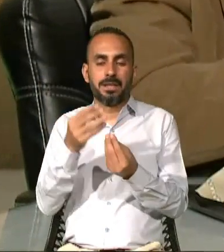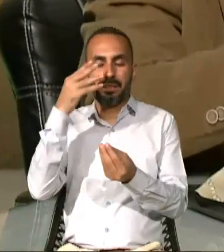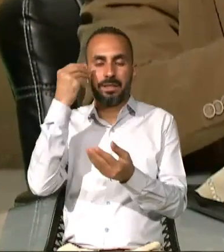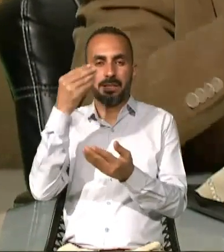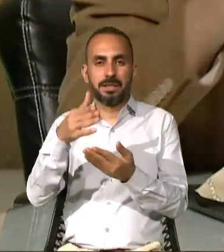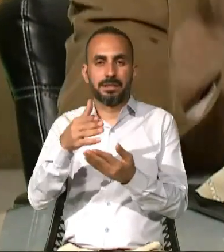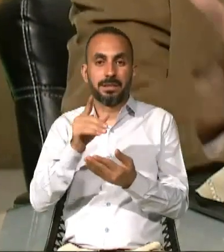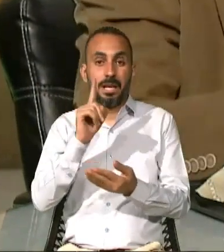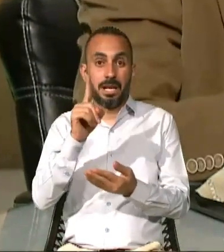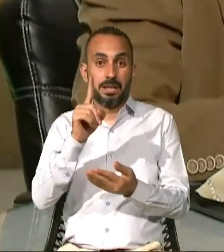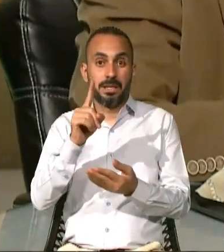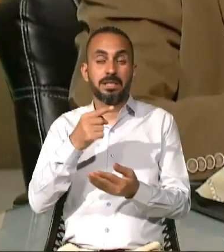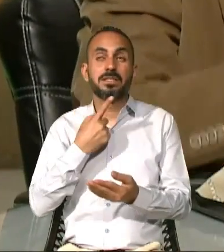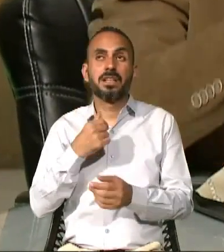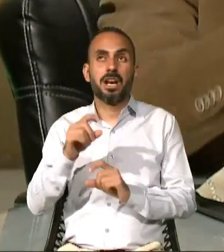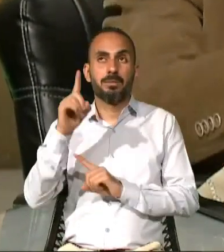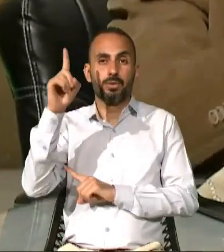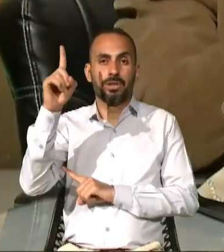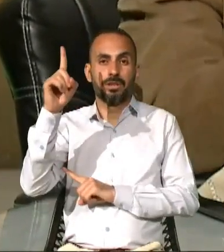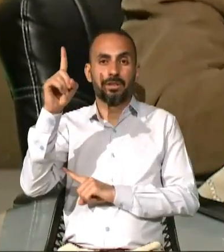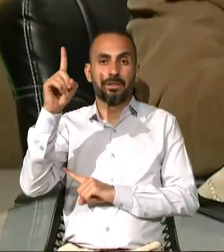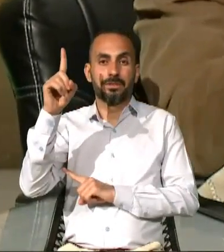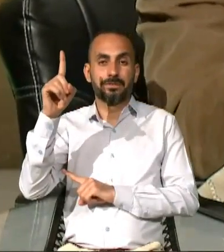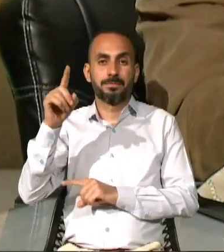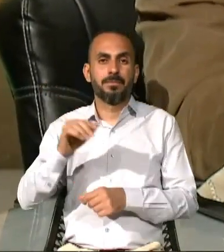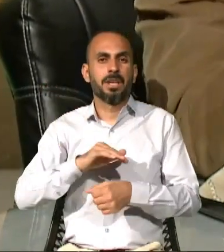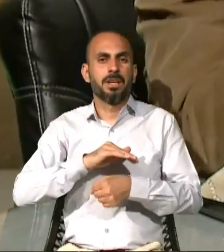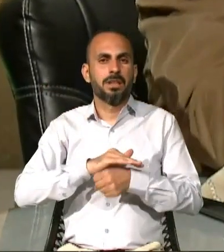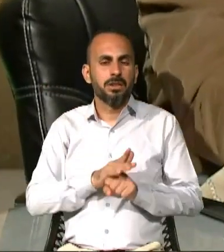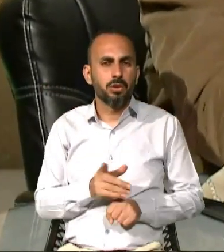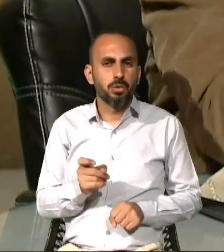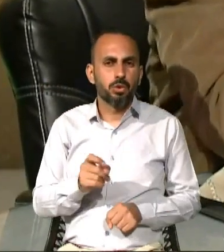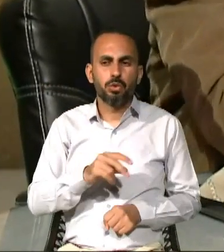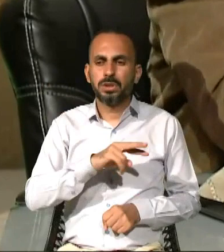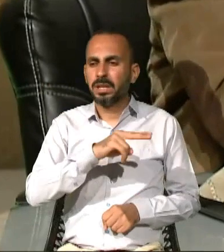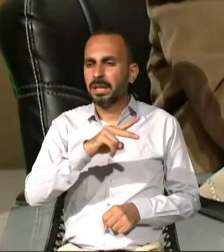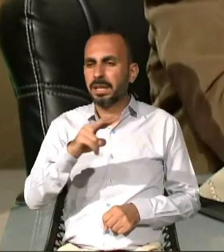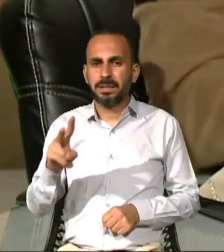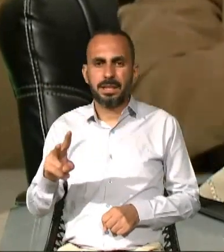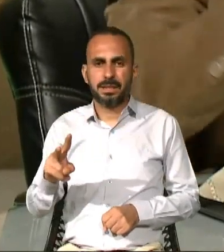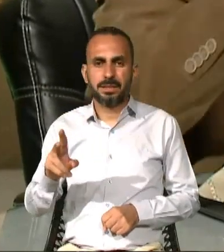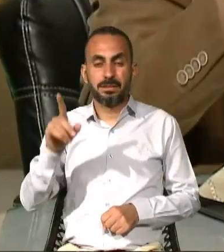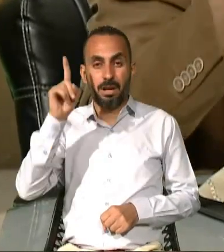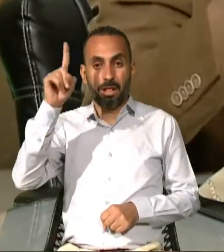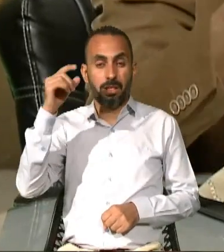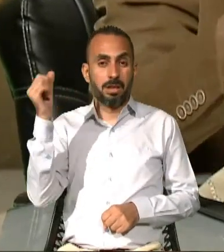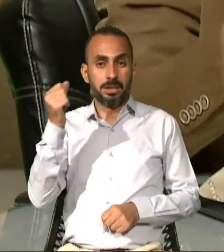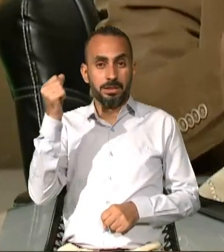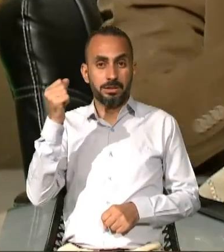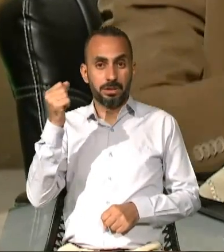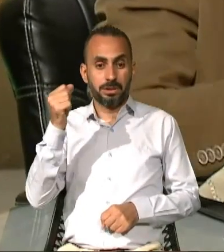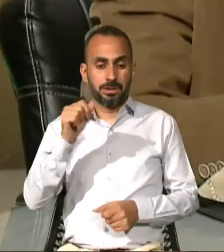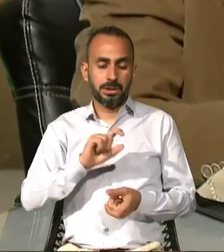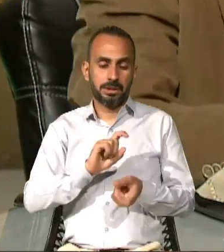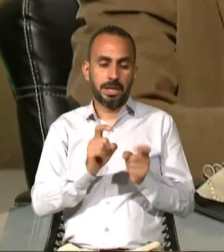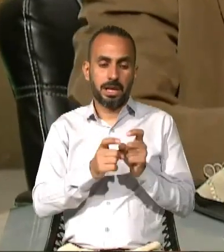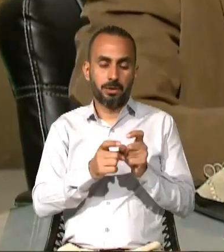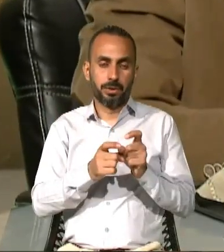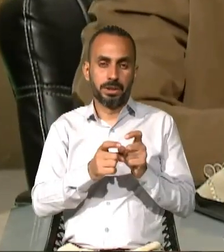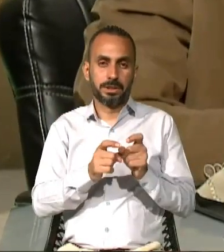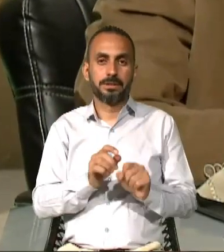مجملها اللي من ضمنها الكورونا ينفع ربنا ياخدها ويصيغ فيها من حياتي خير. ارفعوا